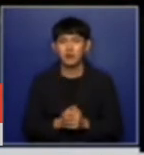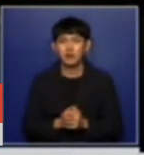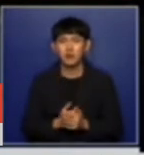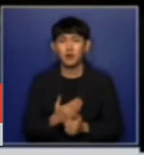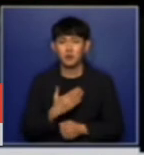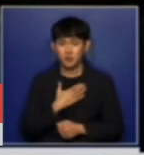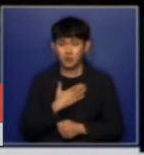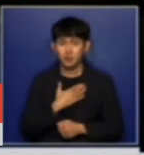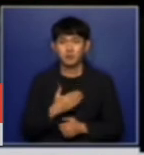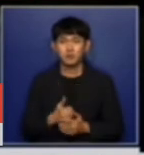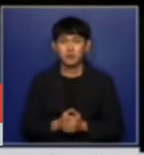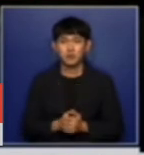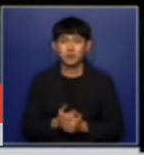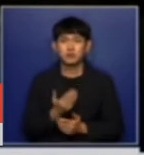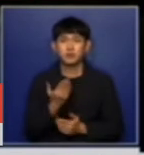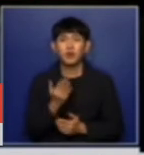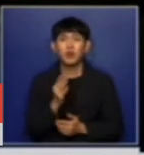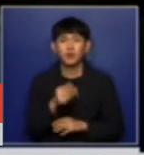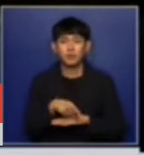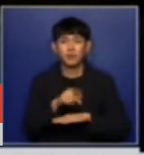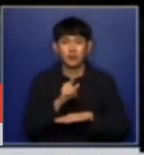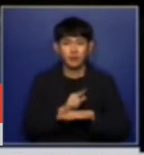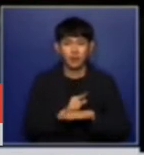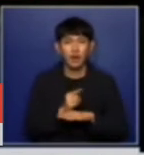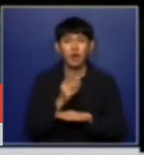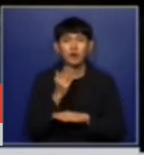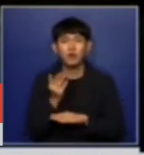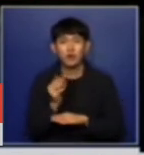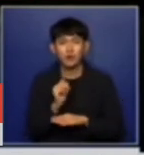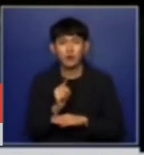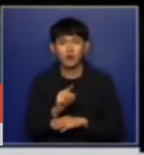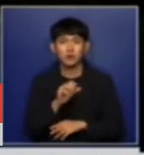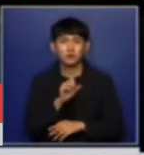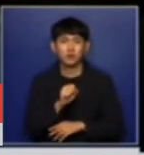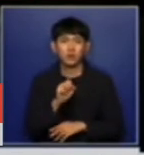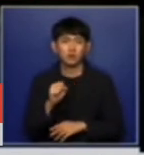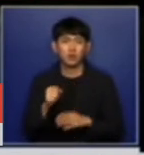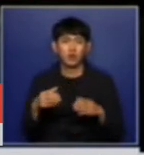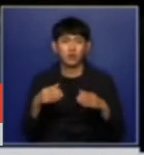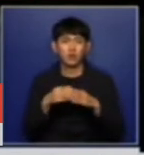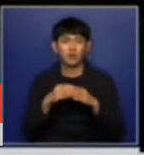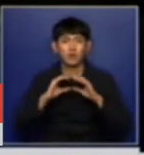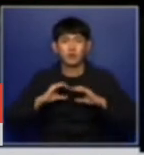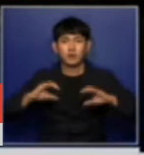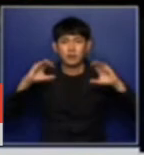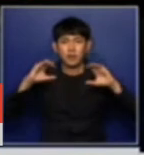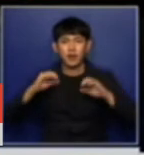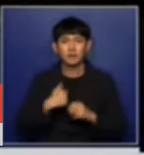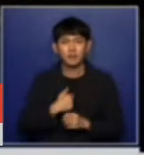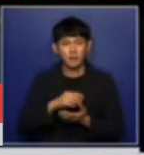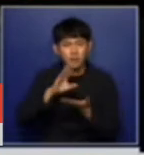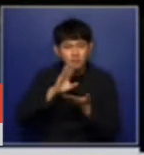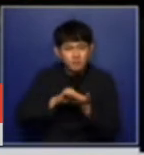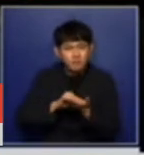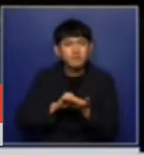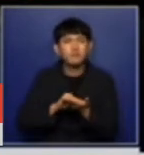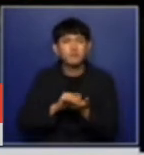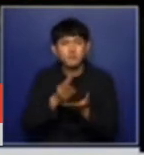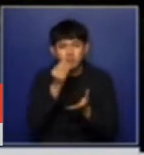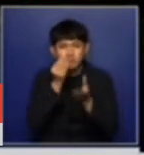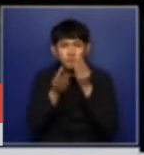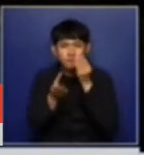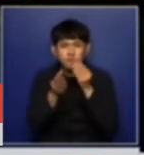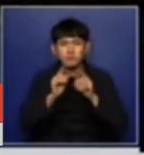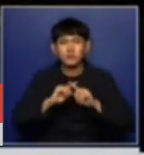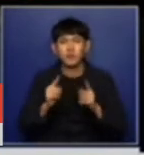ปกติจะขออนุญาตผ่านท่านประธานขอแรงสมาชิกฝ่ายรัฐบาลให้มาเห็นด้วยกับคำอภิปรายของผม